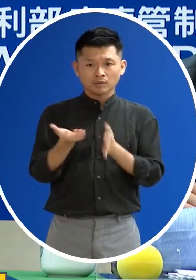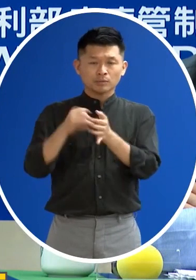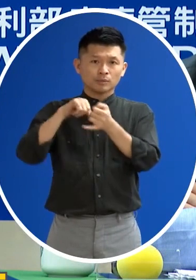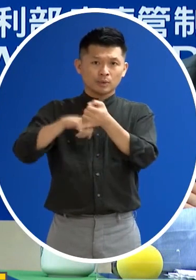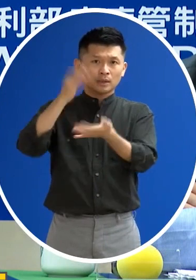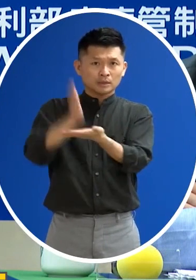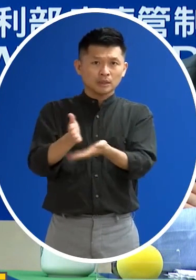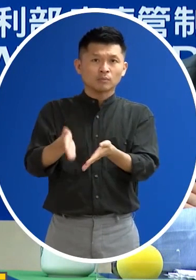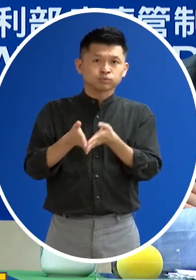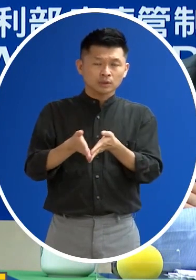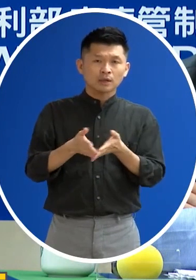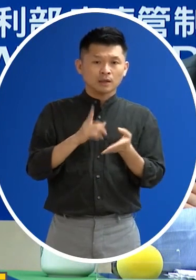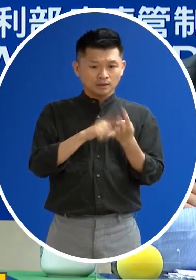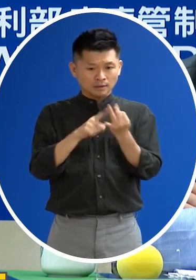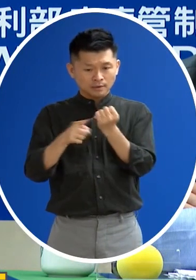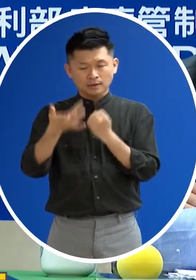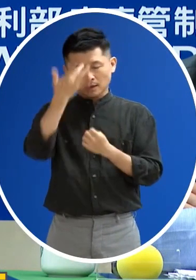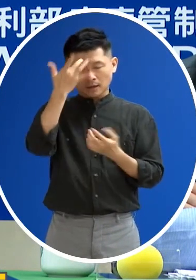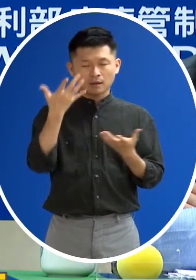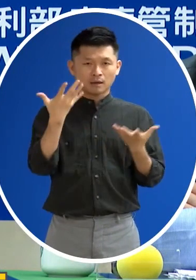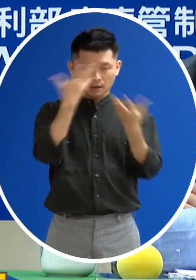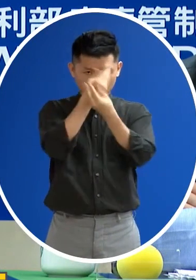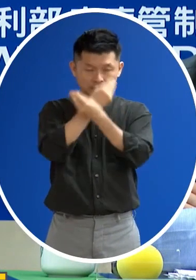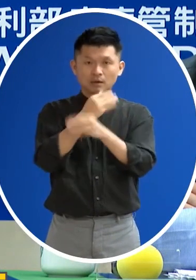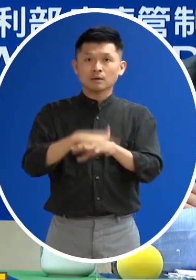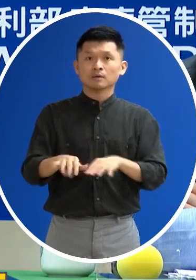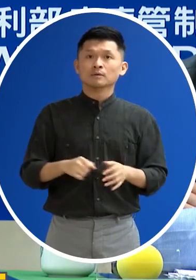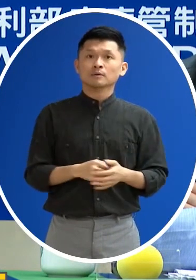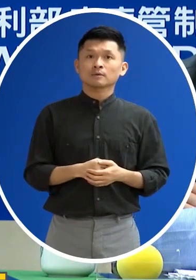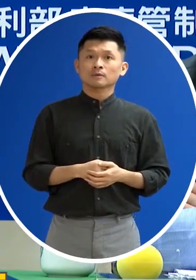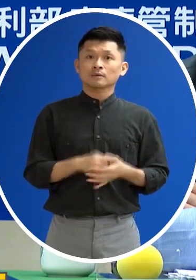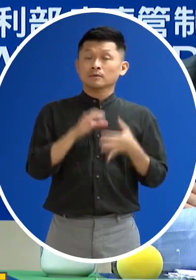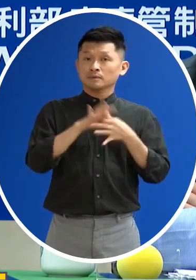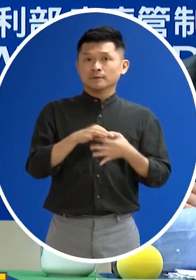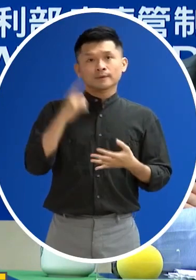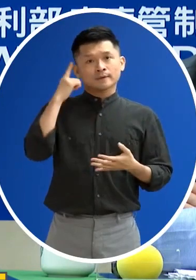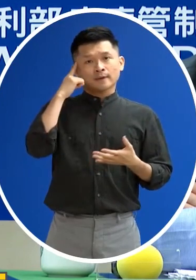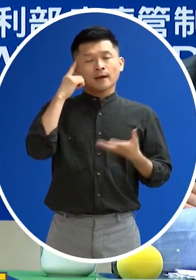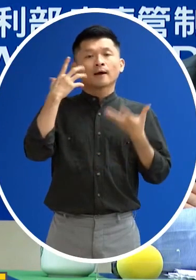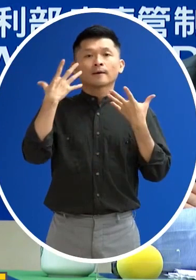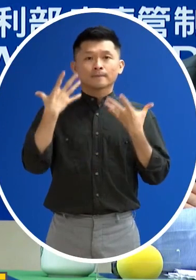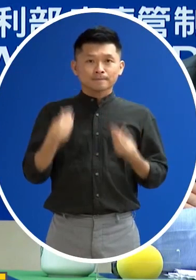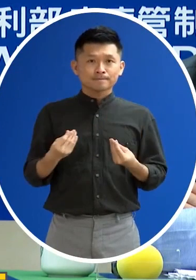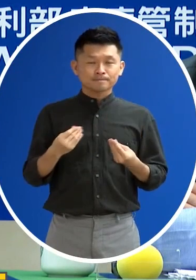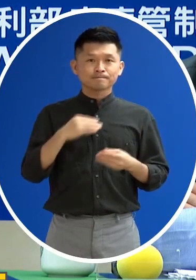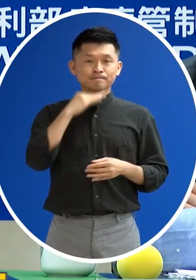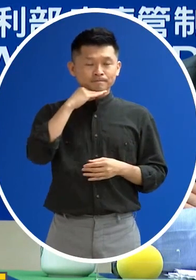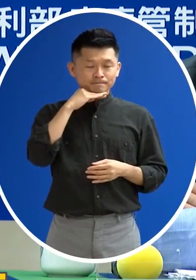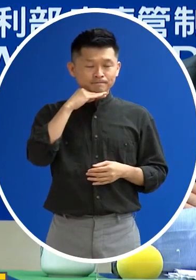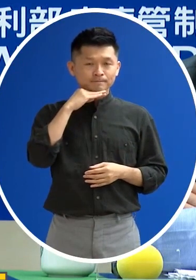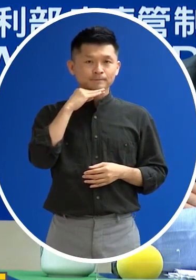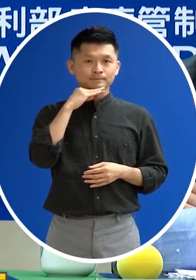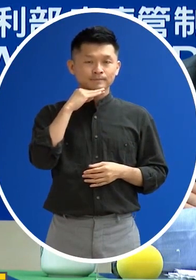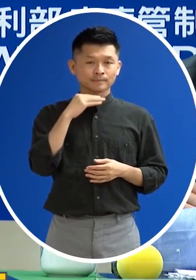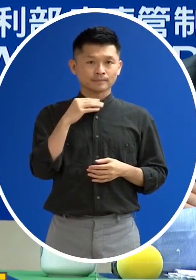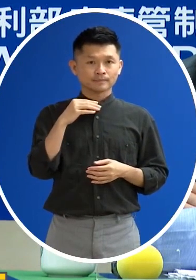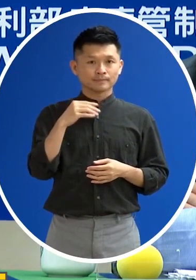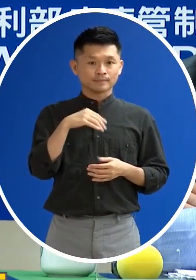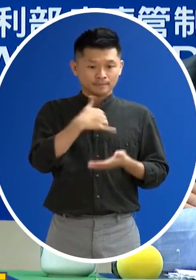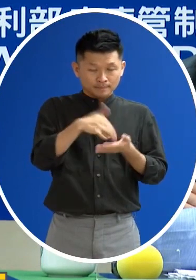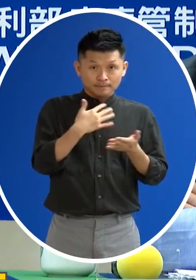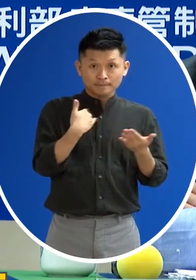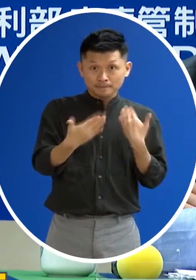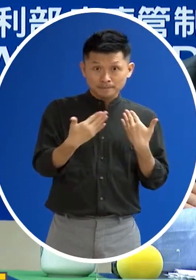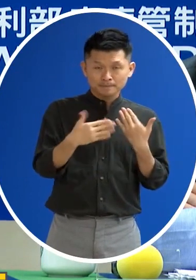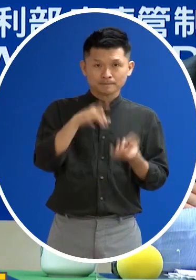来，产生诸多的一些误会，好，所以我们才讲说那不如我们把它算清楚了，那一次把它发下去，